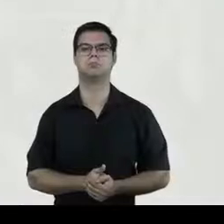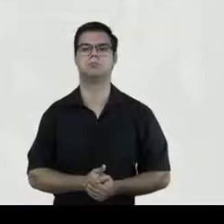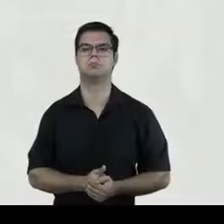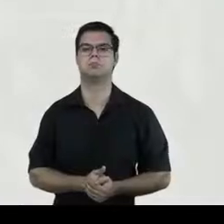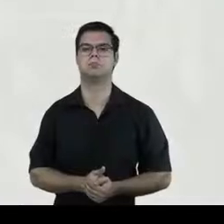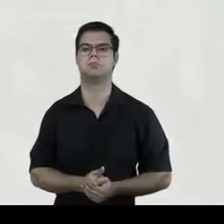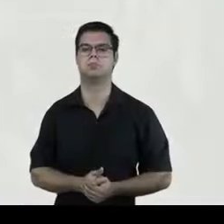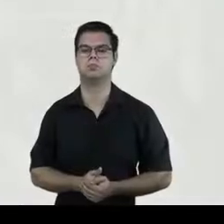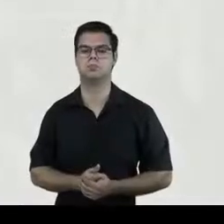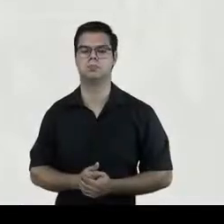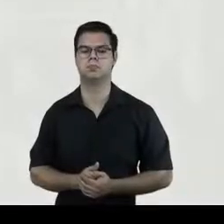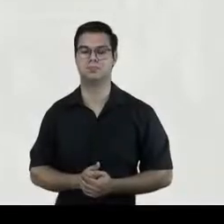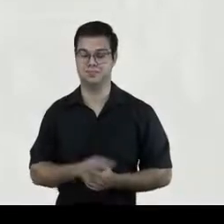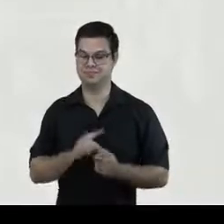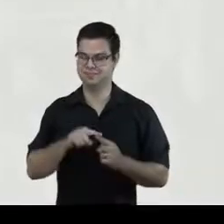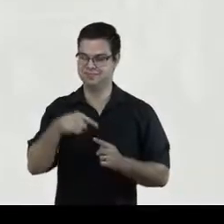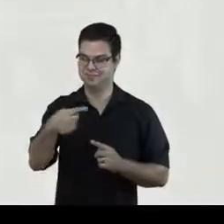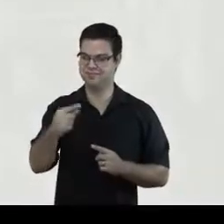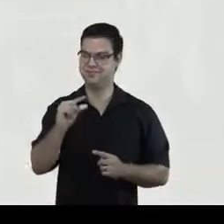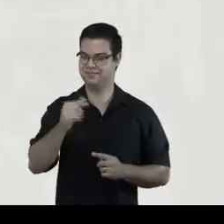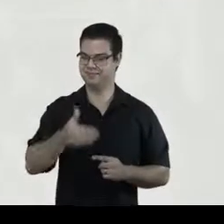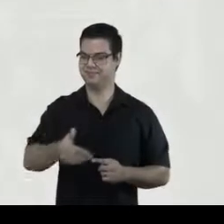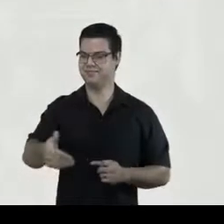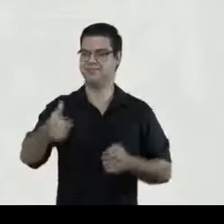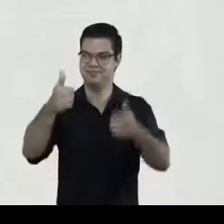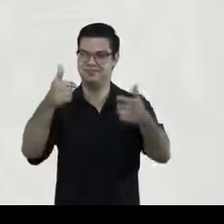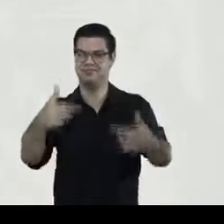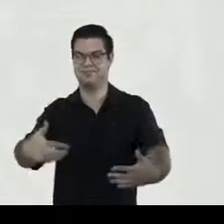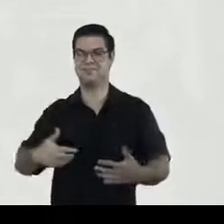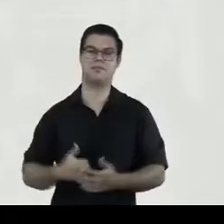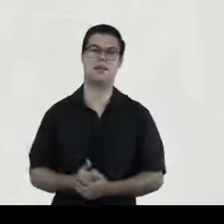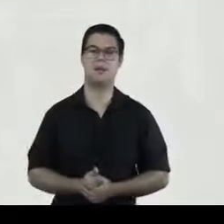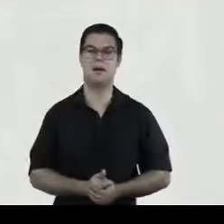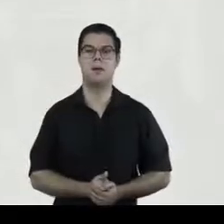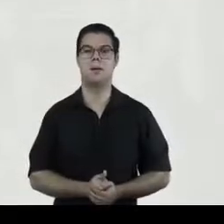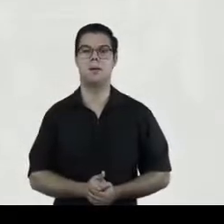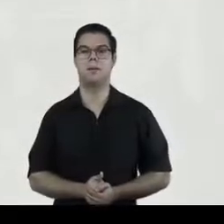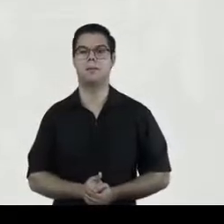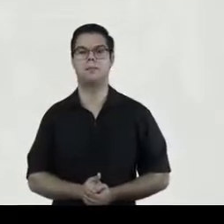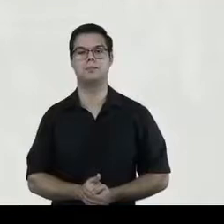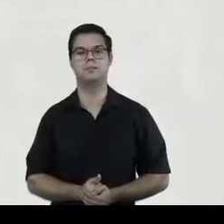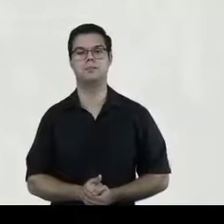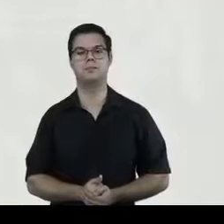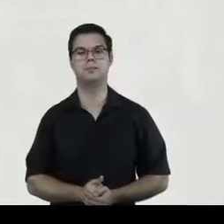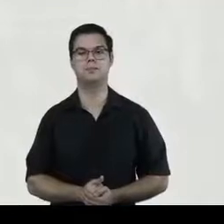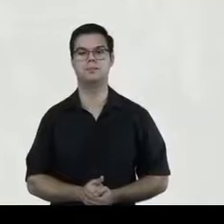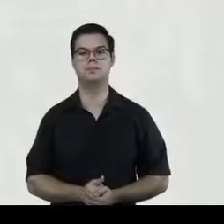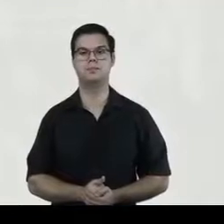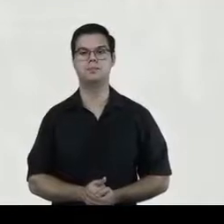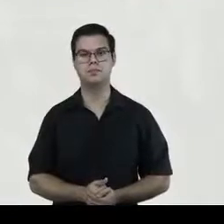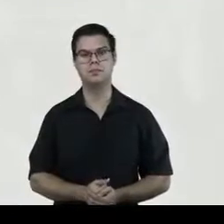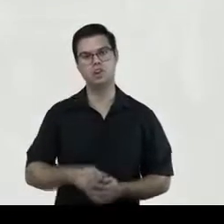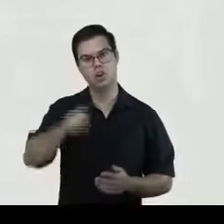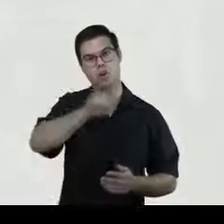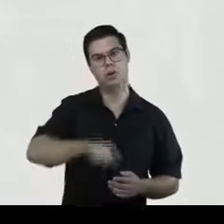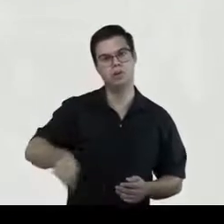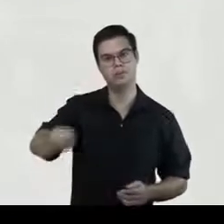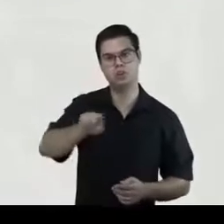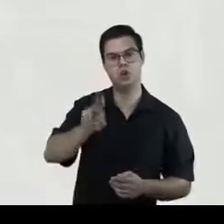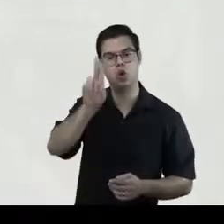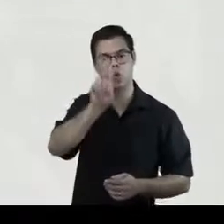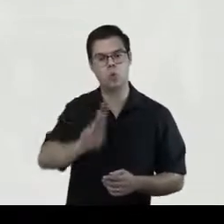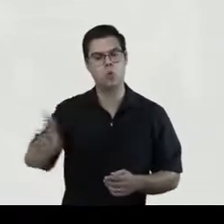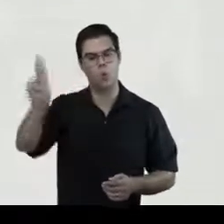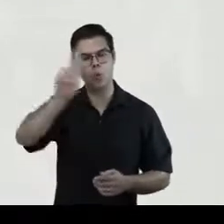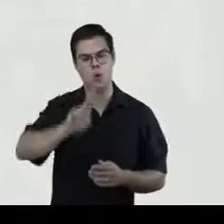nicht diese Glüfen-Tafeln, wie Sie sie in der allerersten Folie gesehen haben, bei denen man ganz hart schwarz-weiß immer eine idealisierte